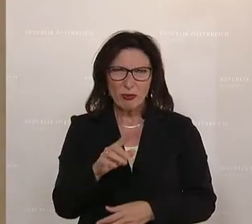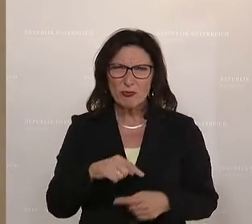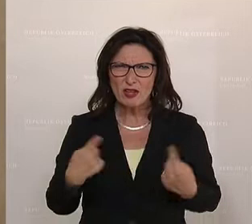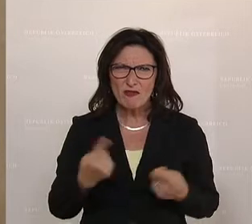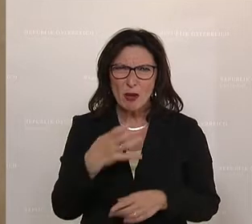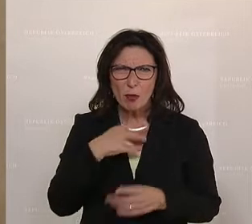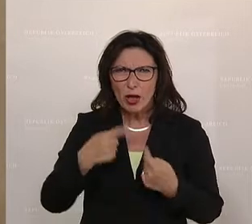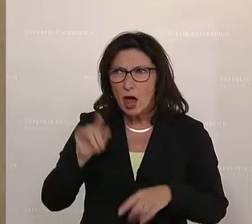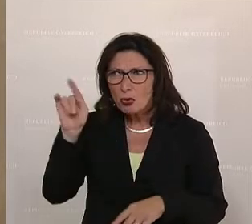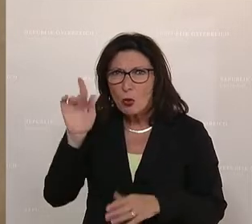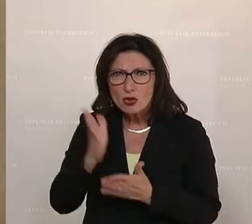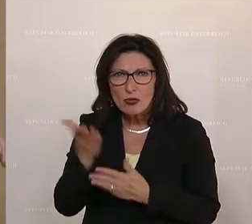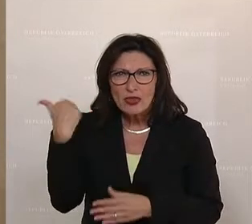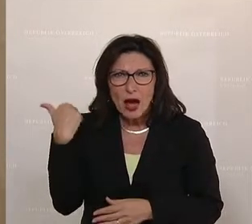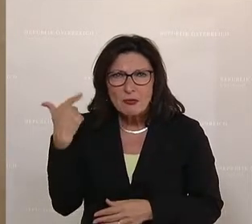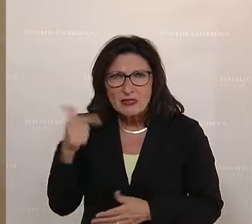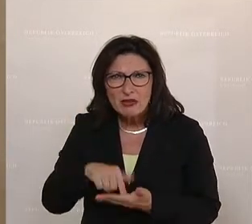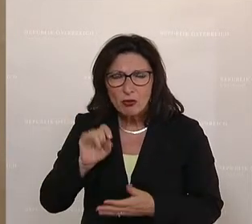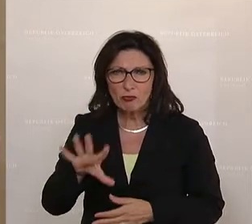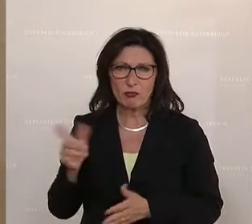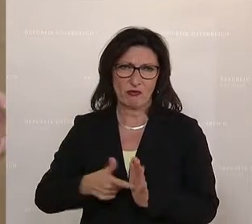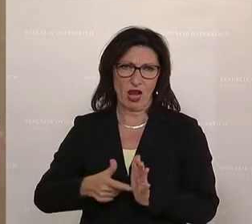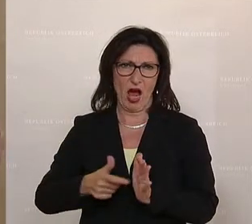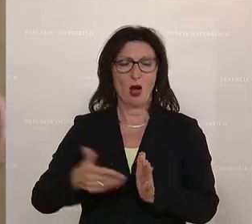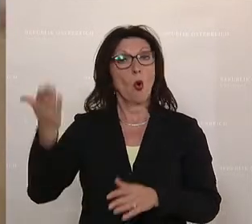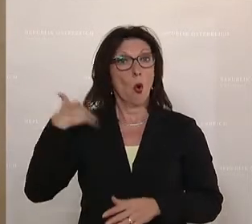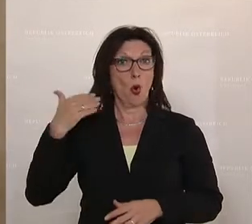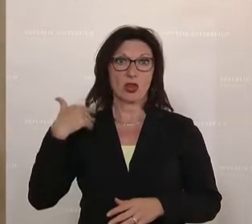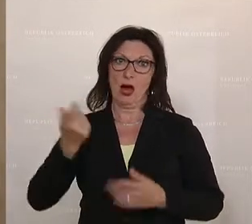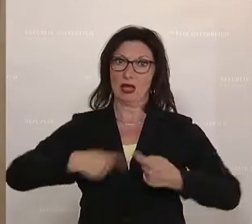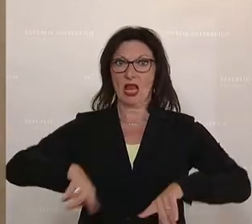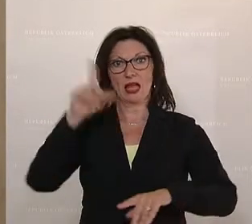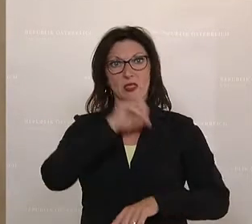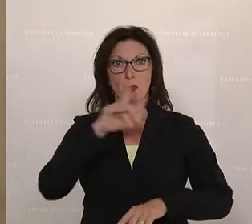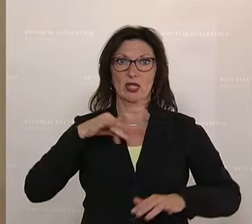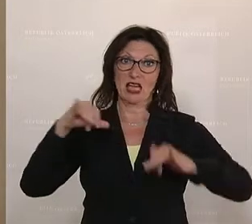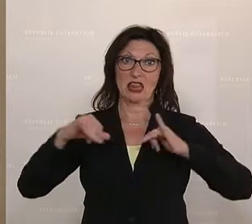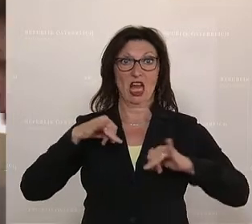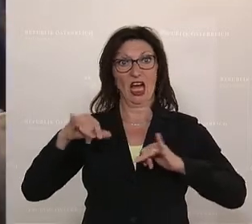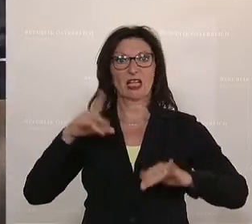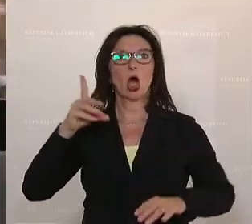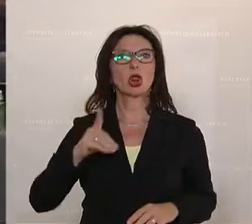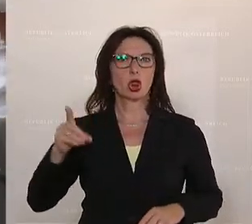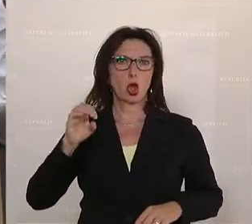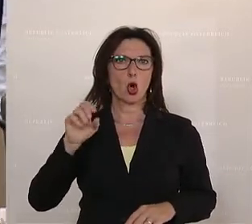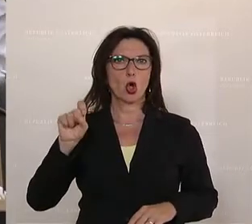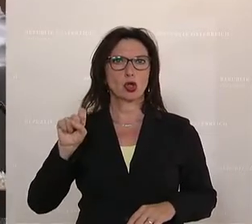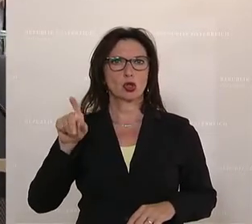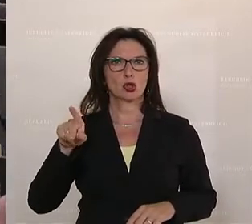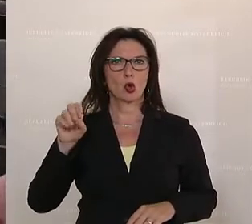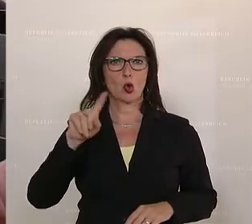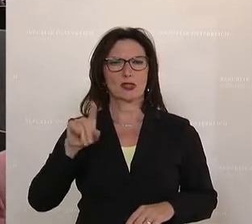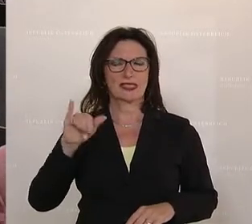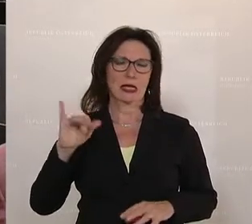Burgenland. Und der damalige Landespolizeidirektor Doskozil hat sich recht ausführlich darüber geäußert. Und der